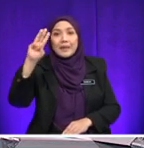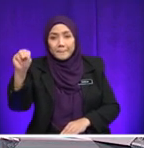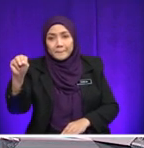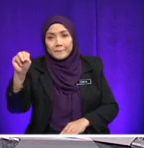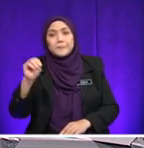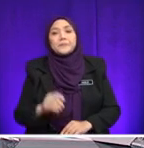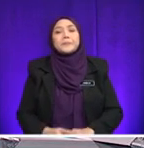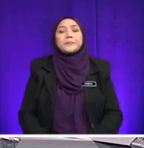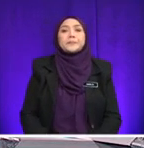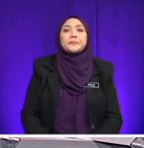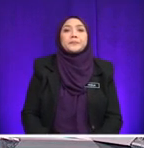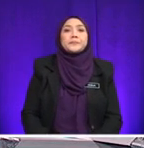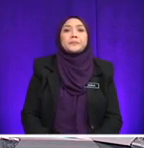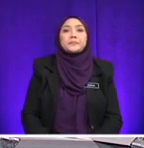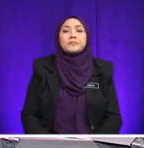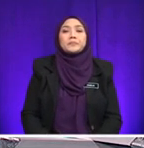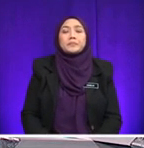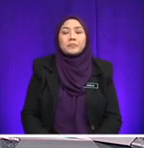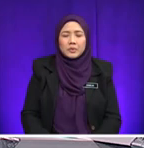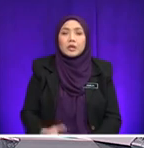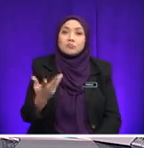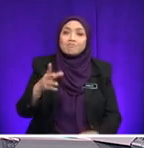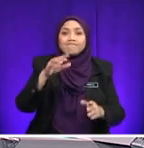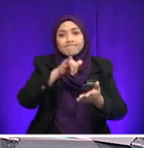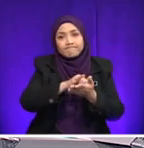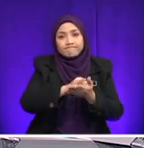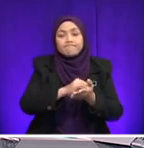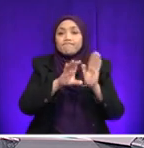Oke jadi itu adalah contoh pertama